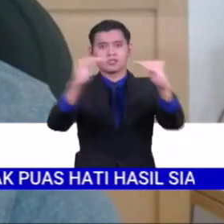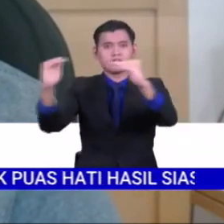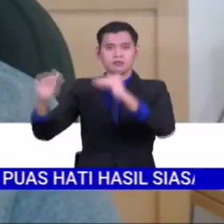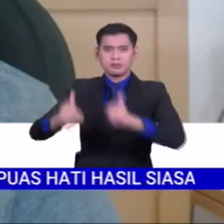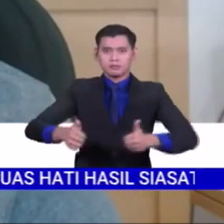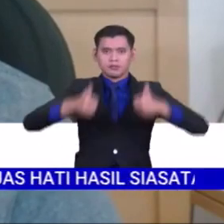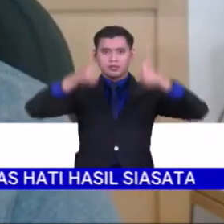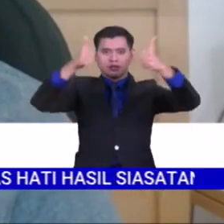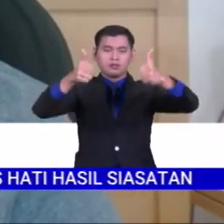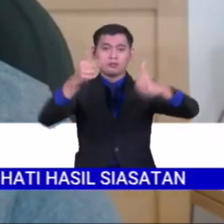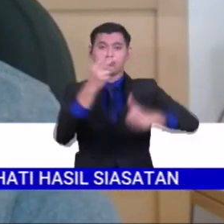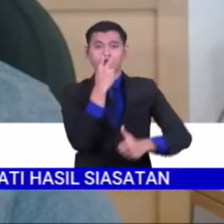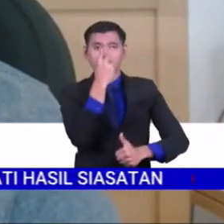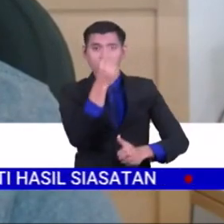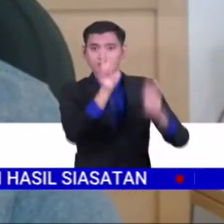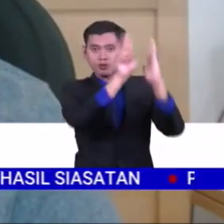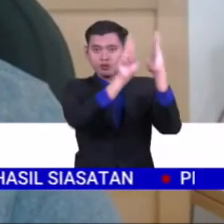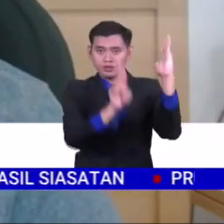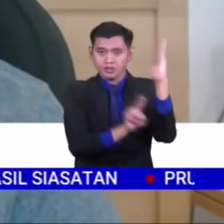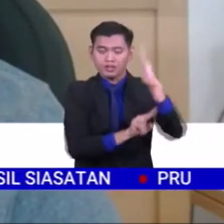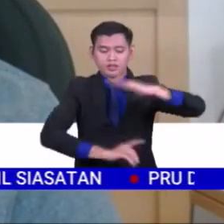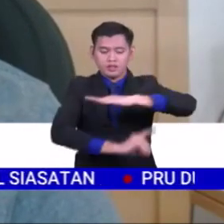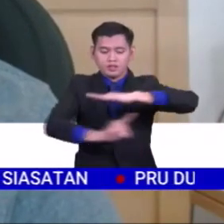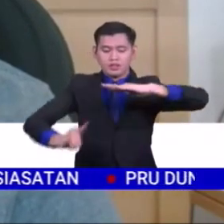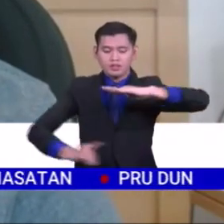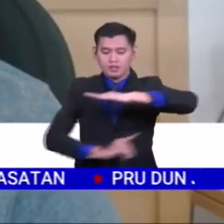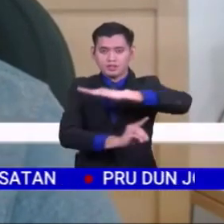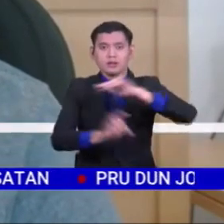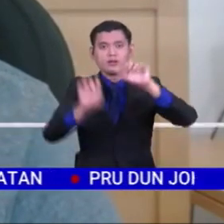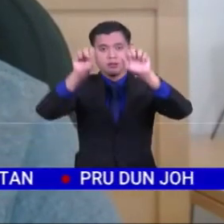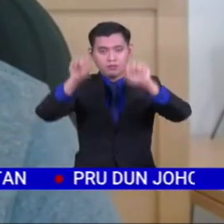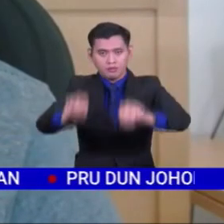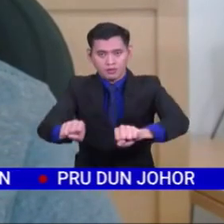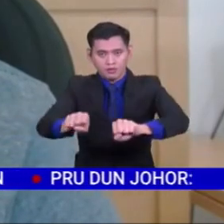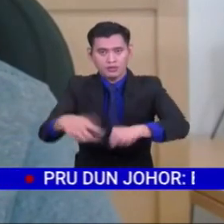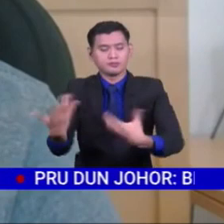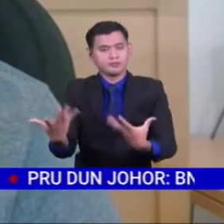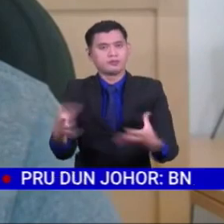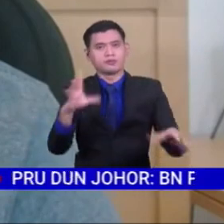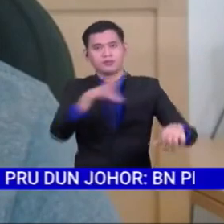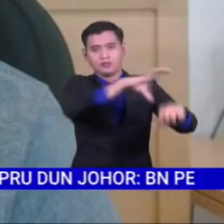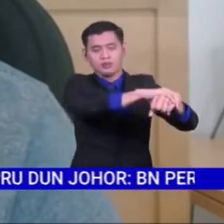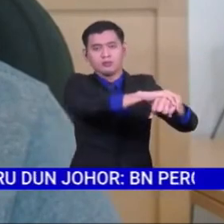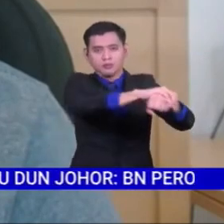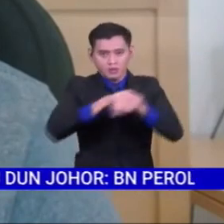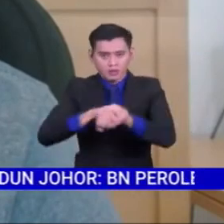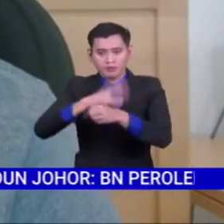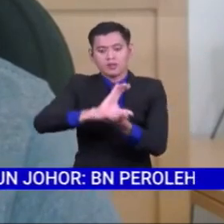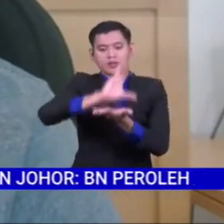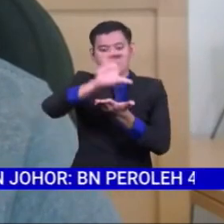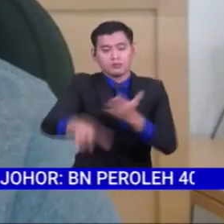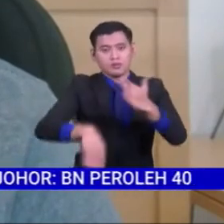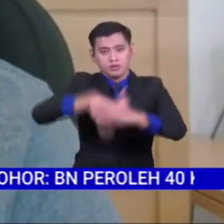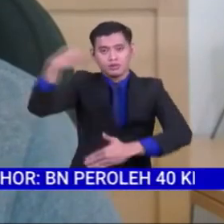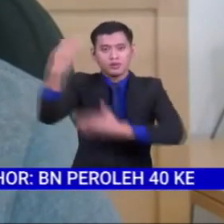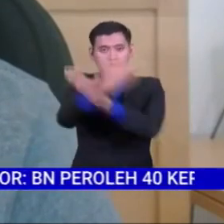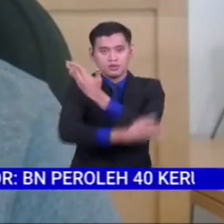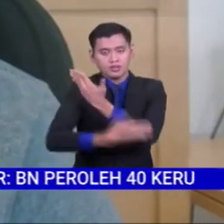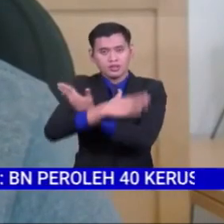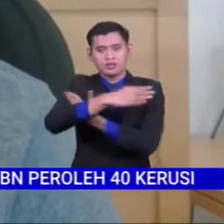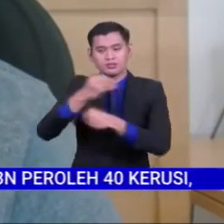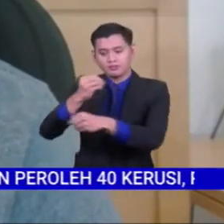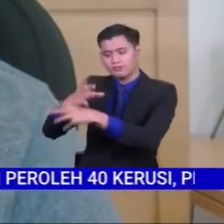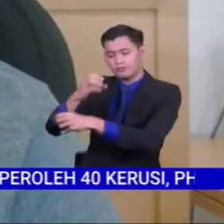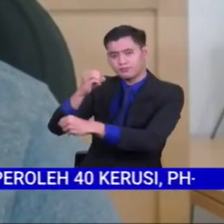memastikan segala dasar dan inisiatif untuk menarik pelaburan ke negeri akan dapat dilaksanakan tanpa gangguan, dan komitmen yang